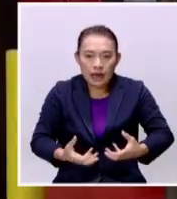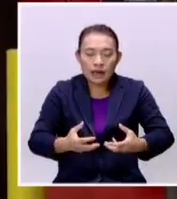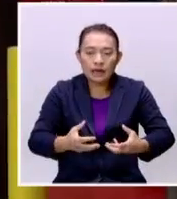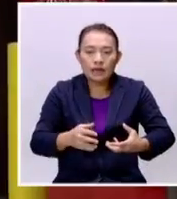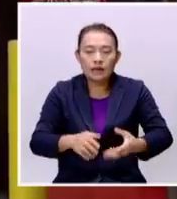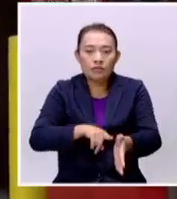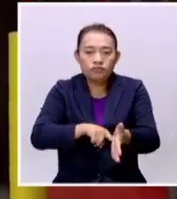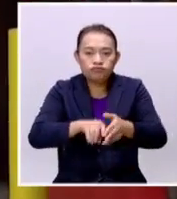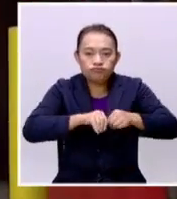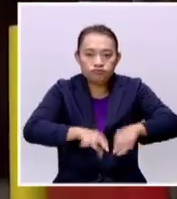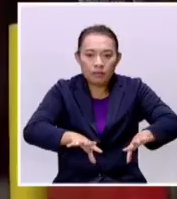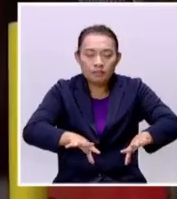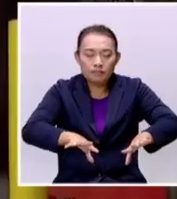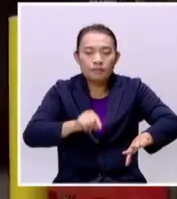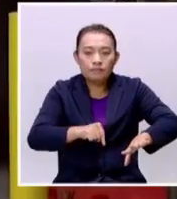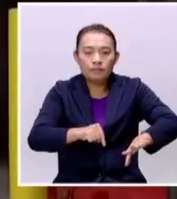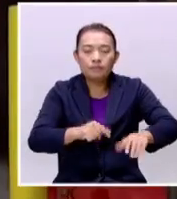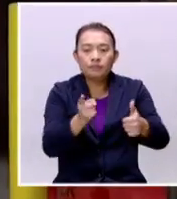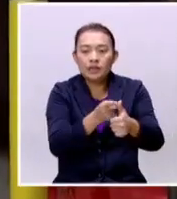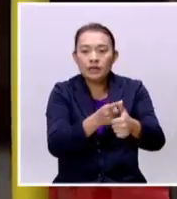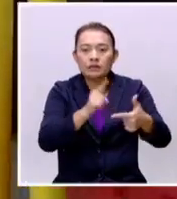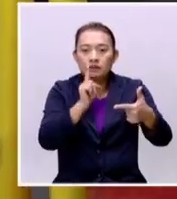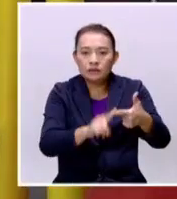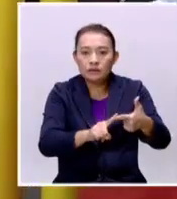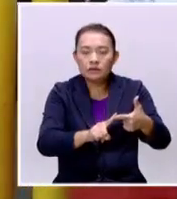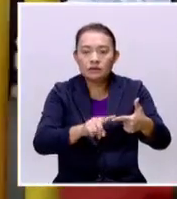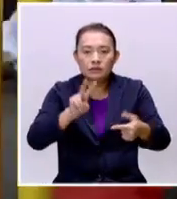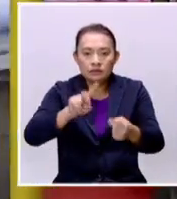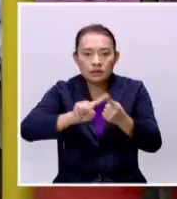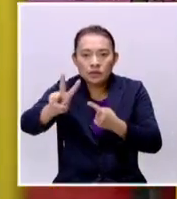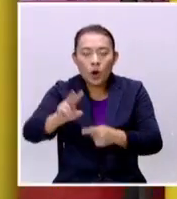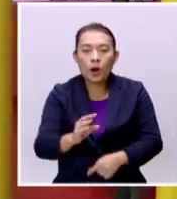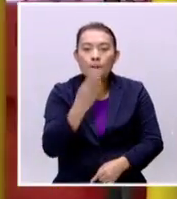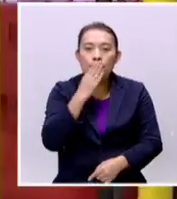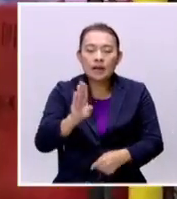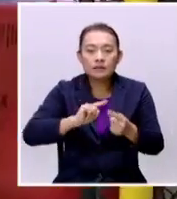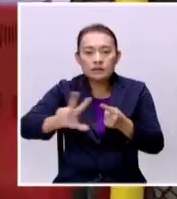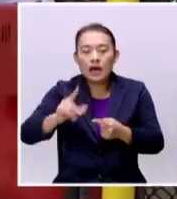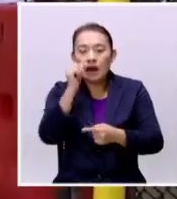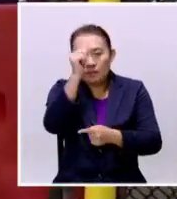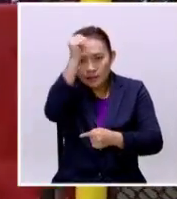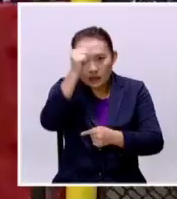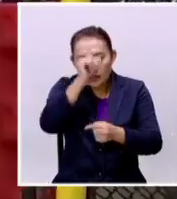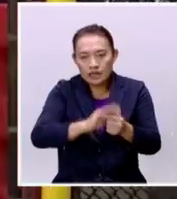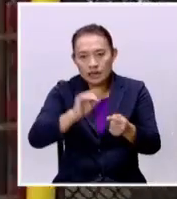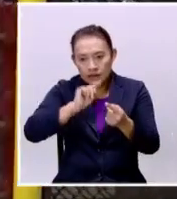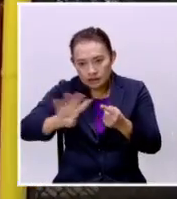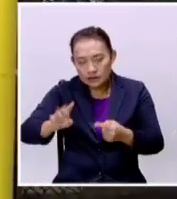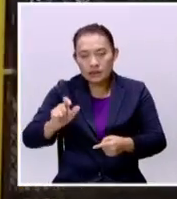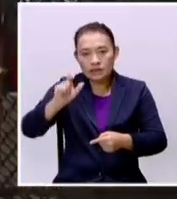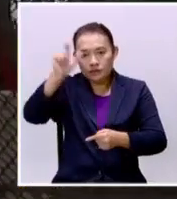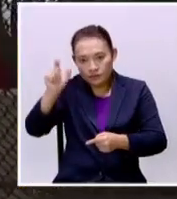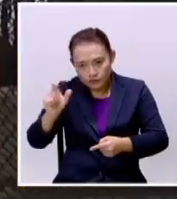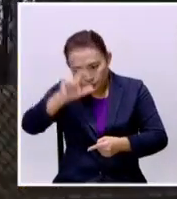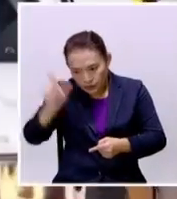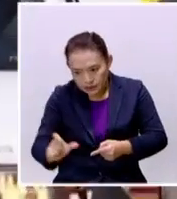รุนแรงที่สุดนะคะก็ตามมาด้วยบราซิลแล้วก็อินเดียฝรั่งเศสรวมถึงรัสเซียด้วยนะคะสำ